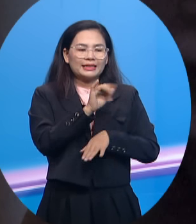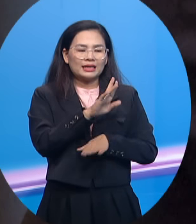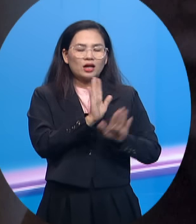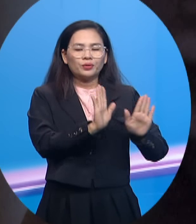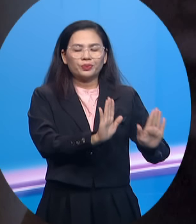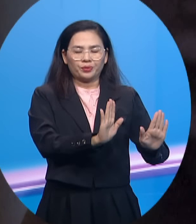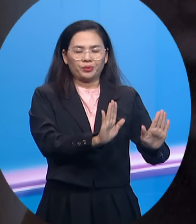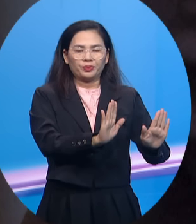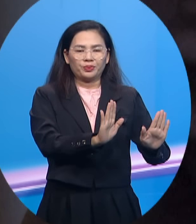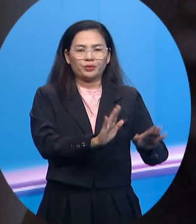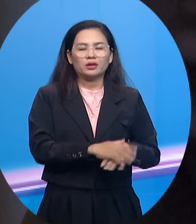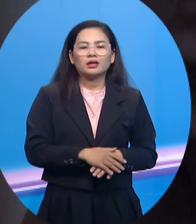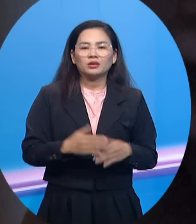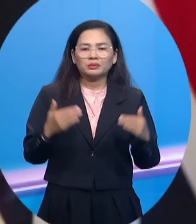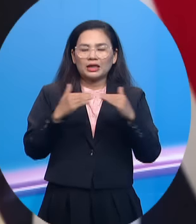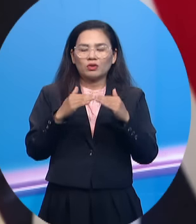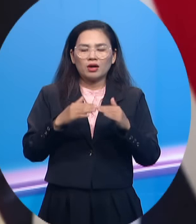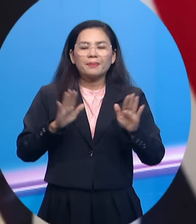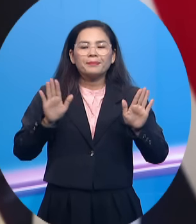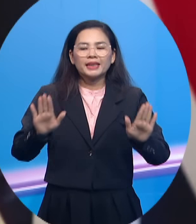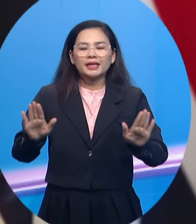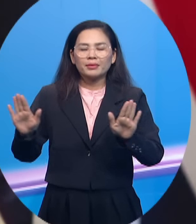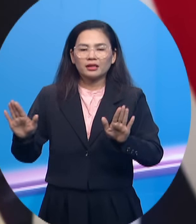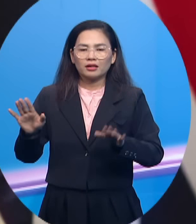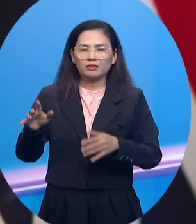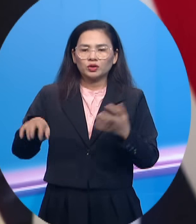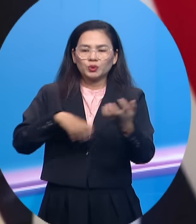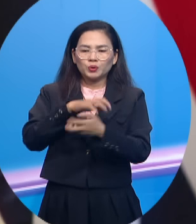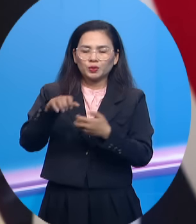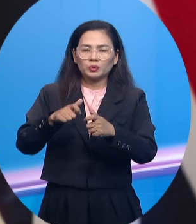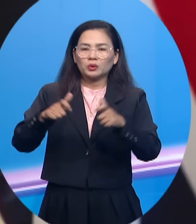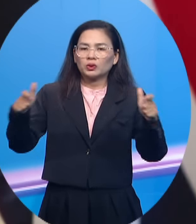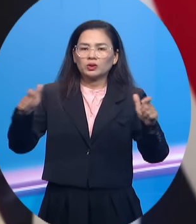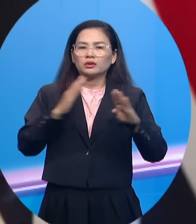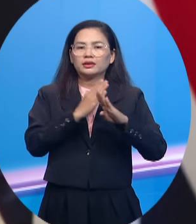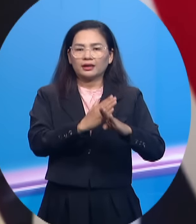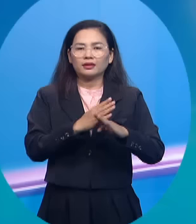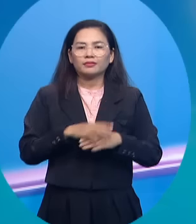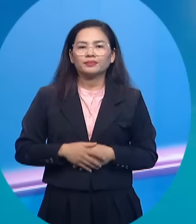động trả đũa và kêu gọi các bên giữ bình tĩnh, tránh làm xung đột lan rộng.